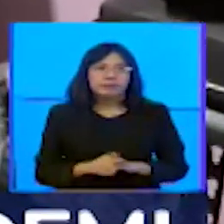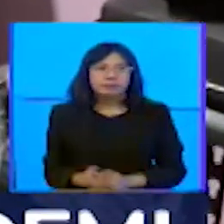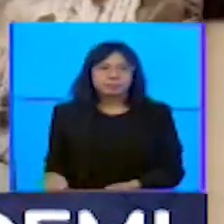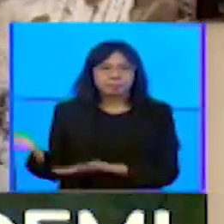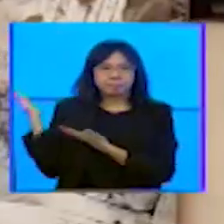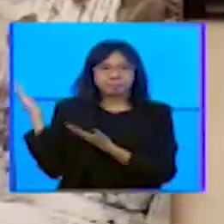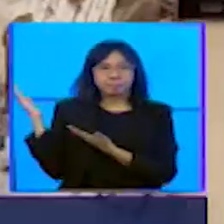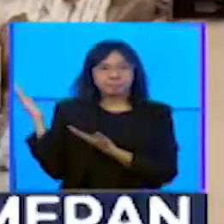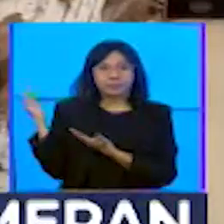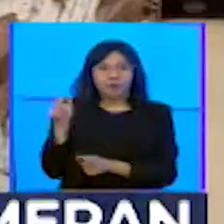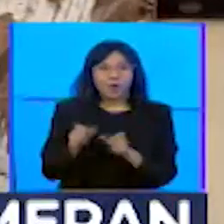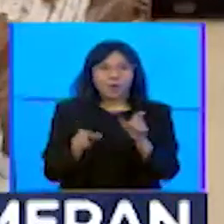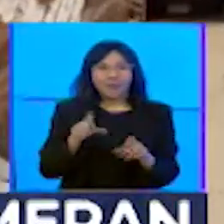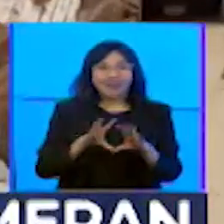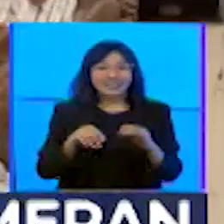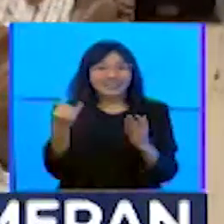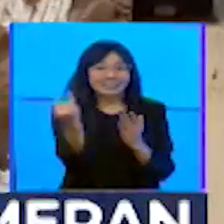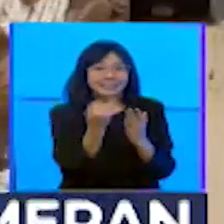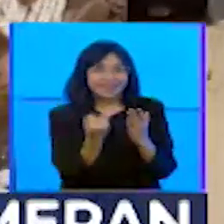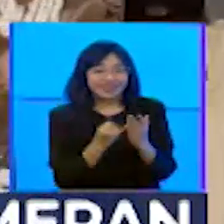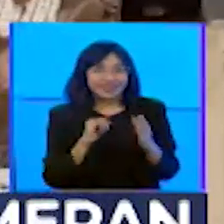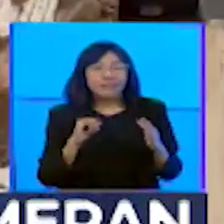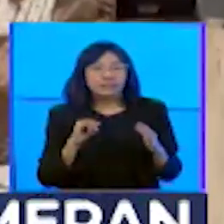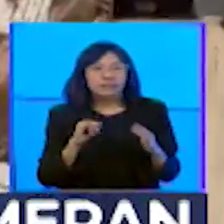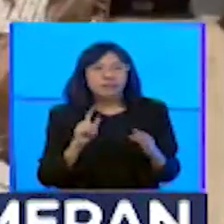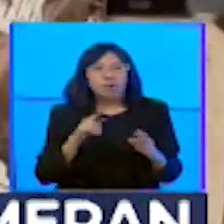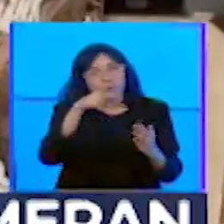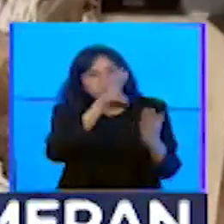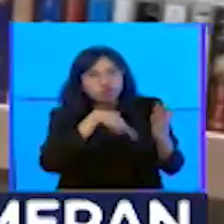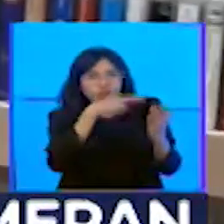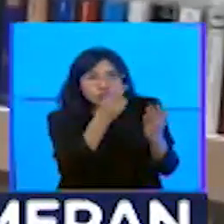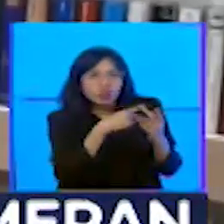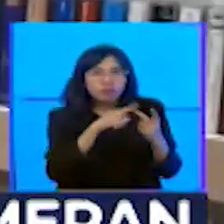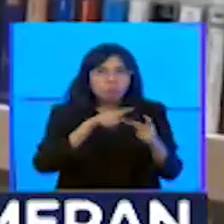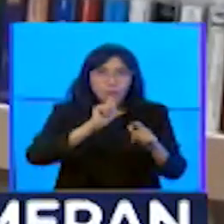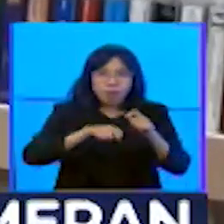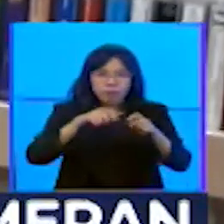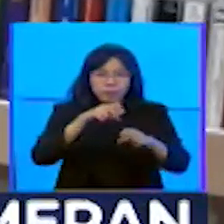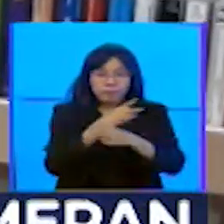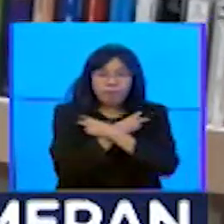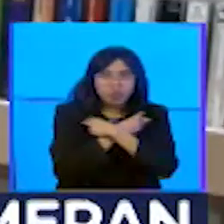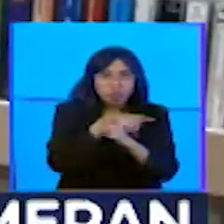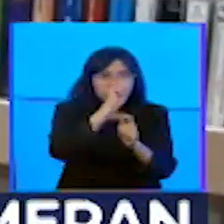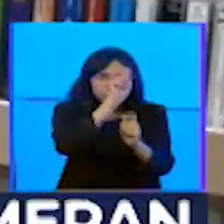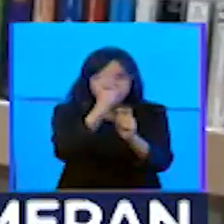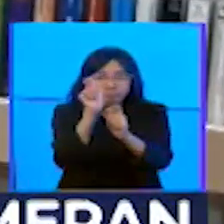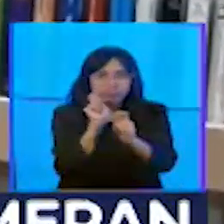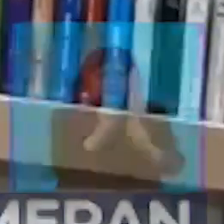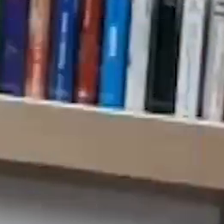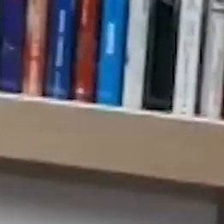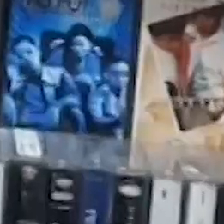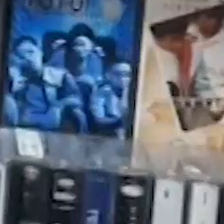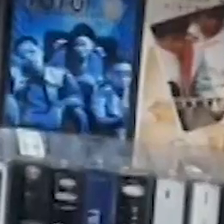Beginilah suasana para pekerja seni atau seniman, mulai dari pelukis, pematung, penjual barang antik, dan benda